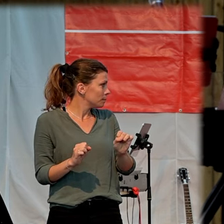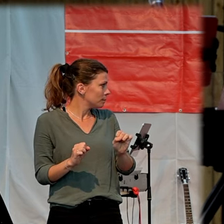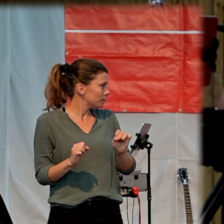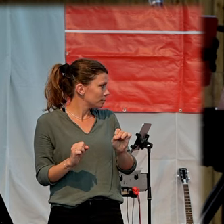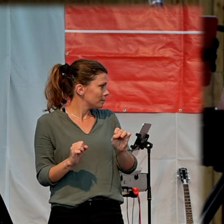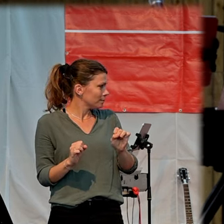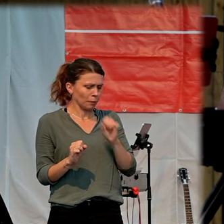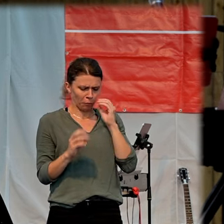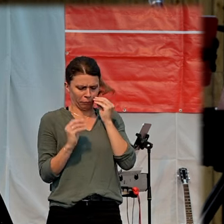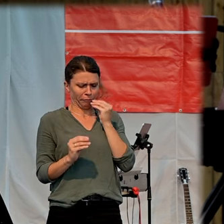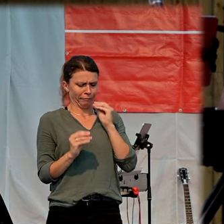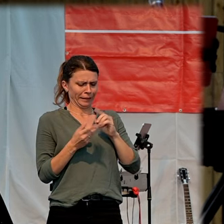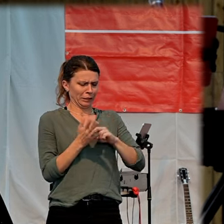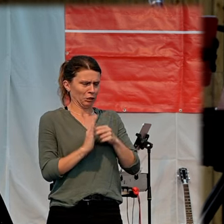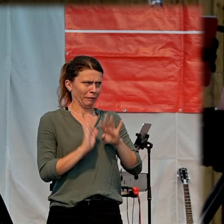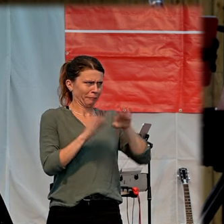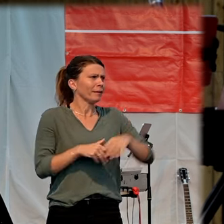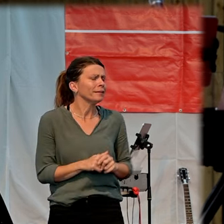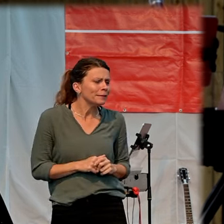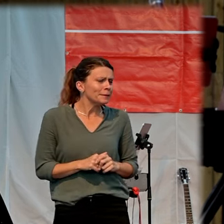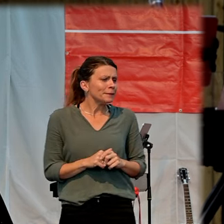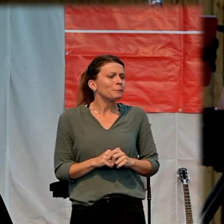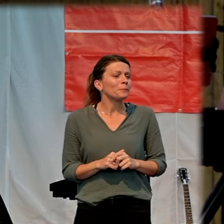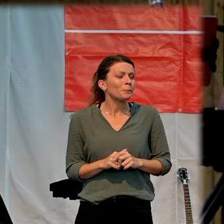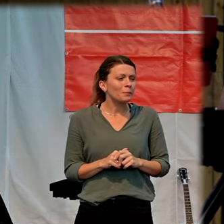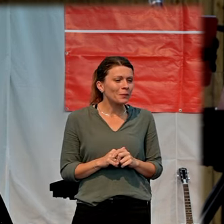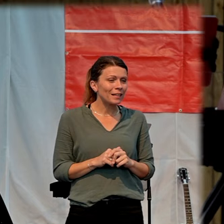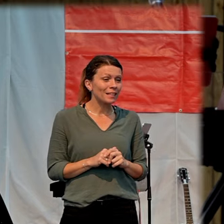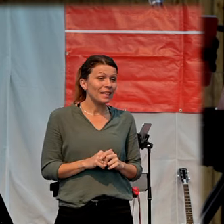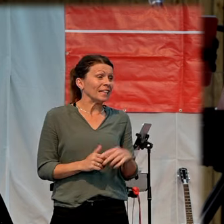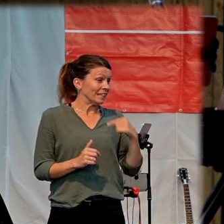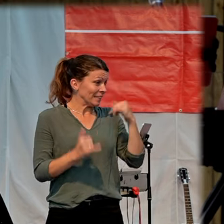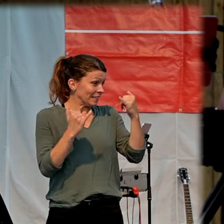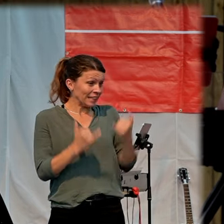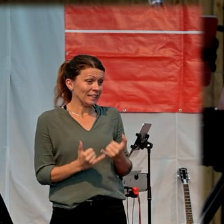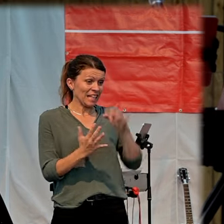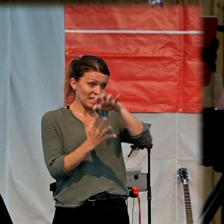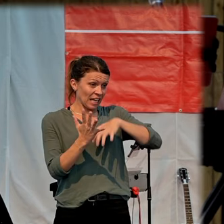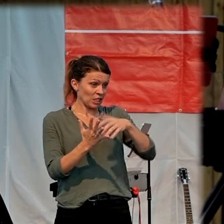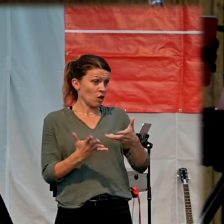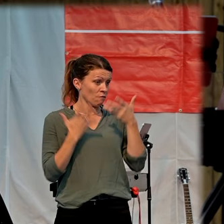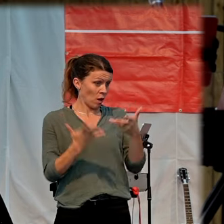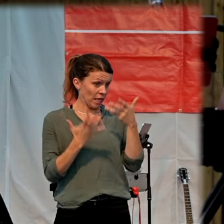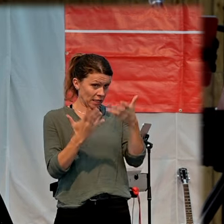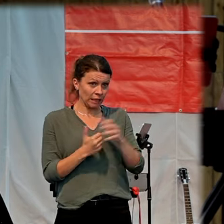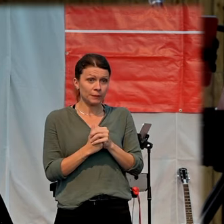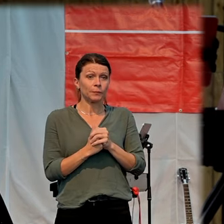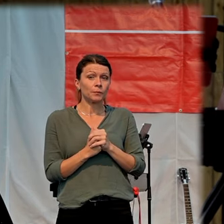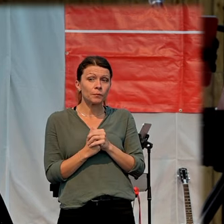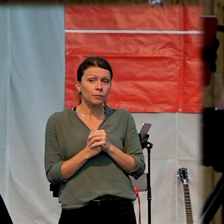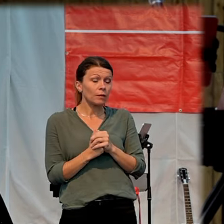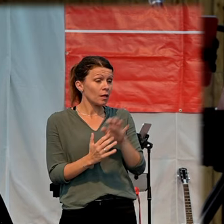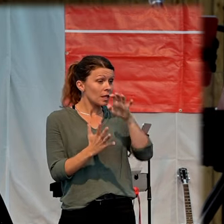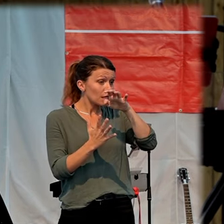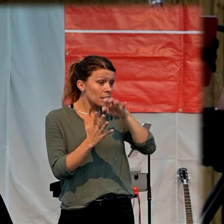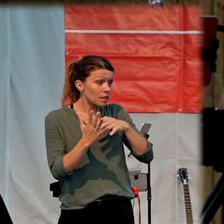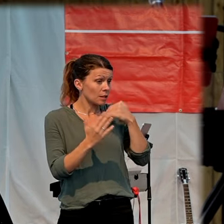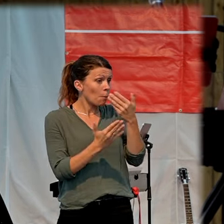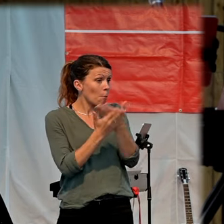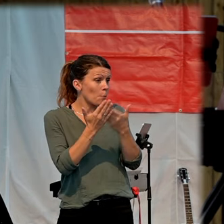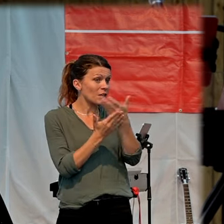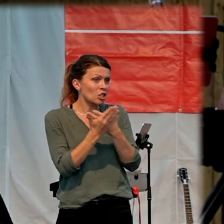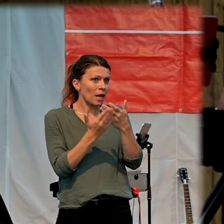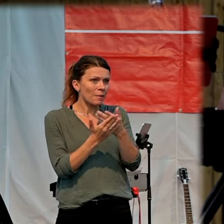Lautsprecher. Ich lese uns jetzt einen Text, der sehr markant ist. Was dort geschildert ist, hat eine